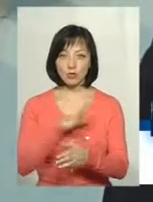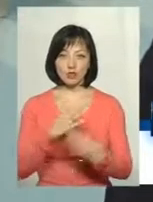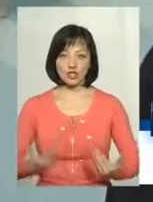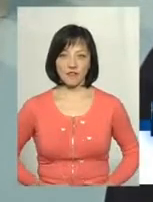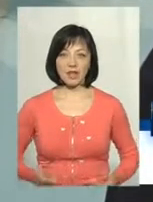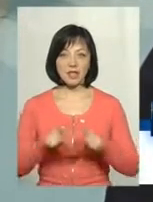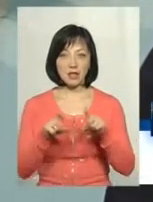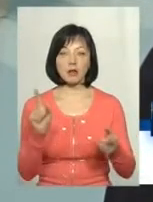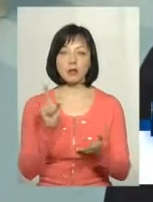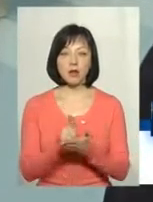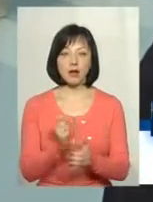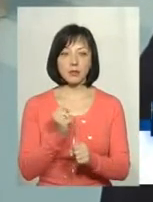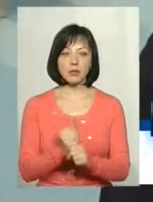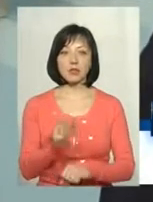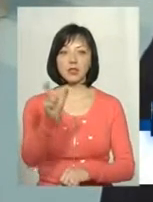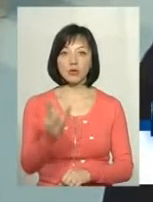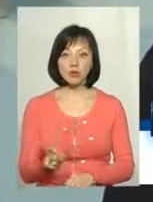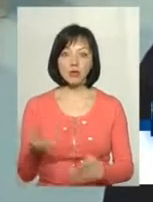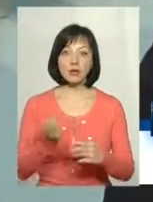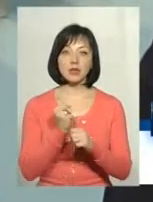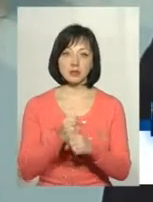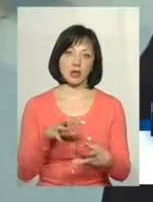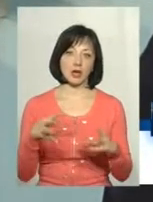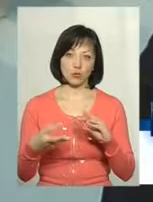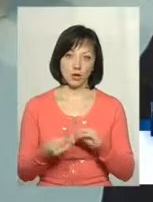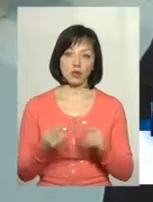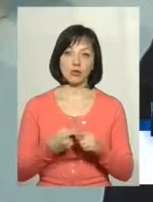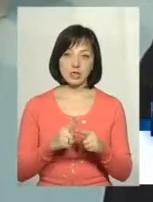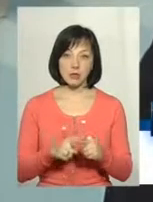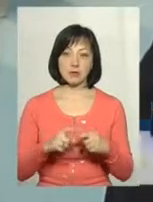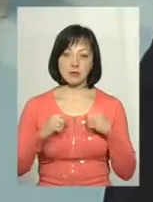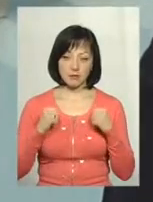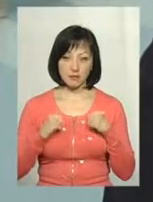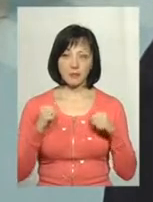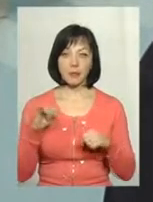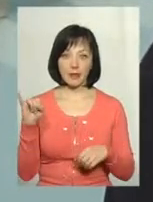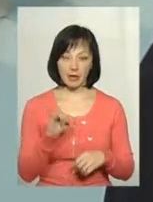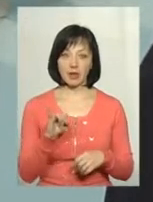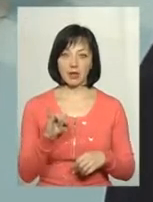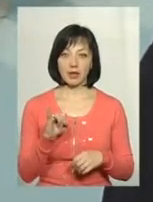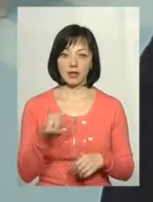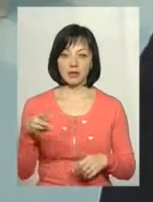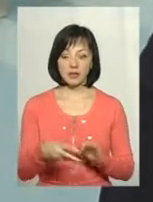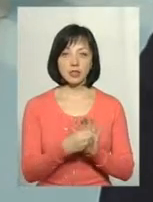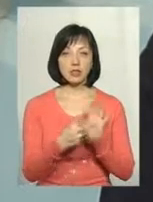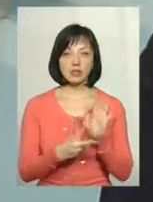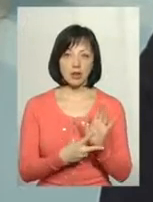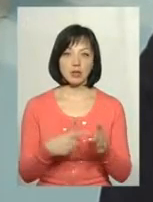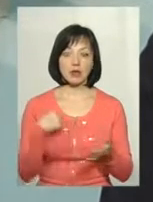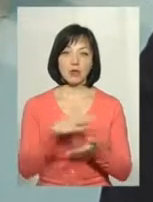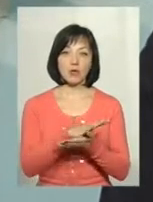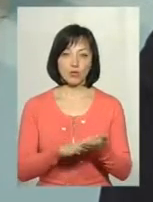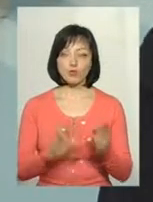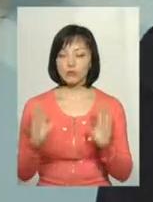заклад. Мають працювати ті люди, які працюють на результат. Оце ми ставимо сьогодні завдання, і 2017 я продовжую,